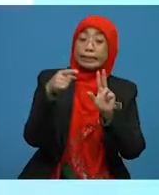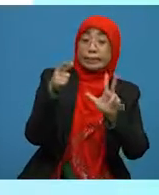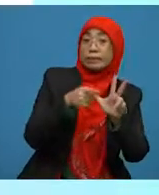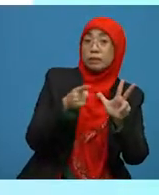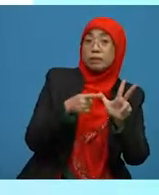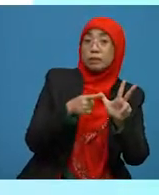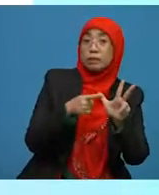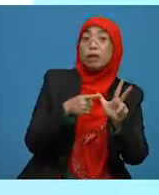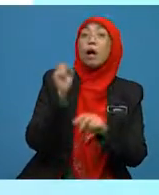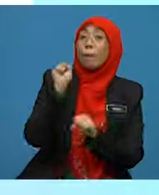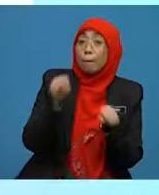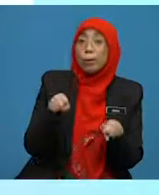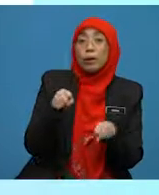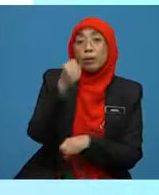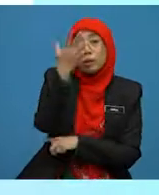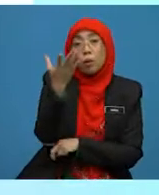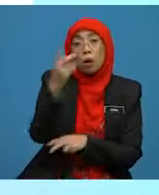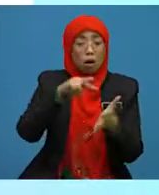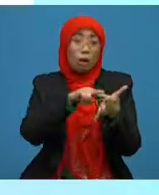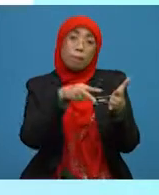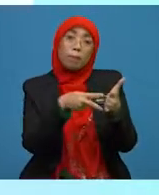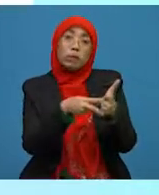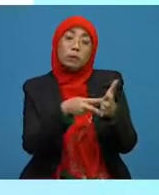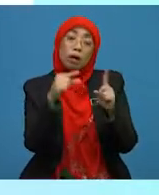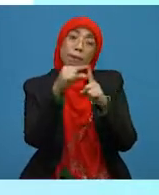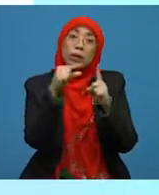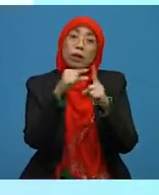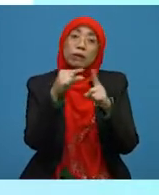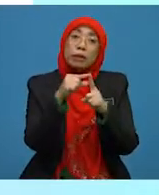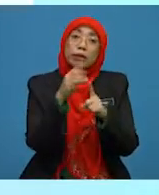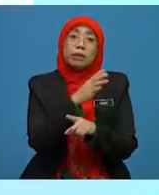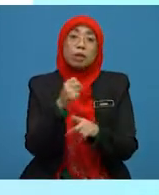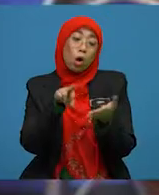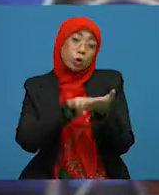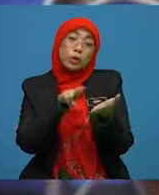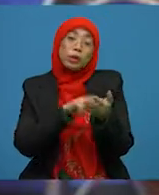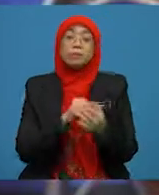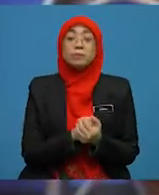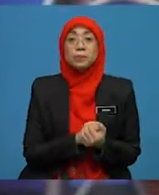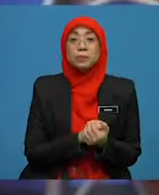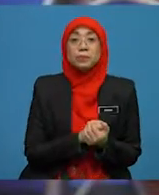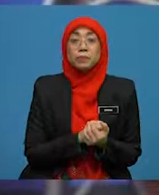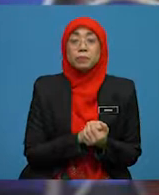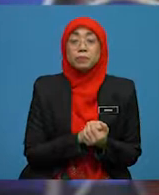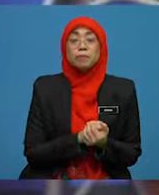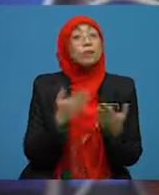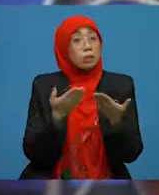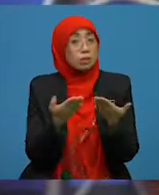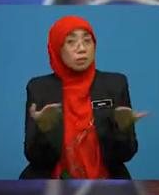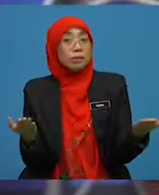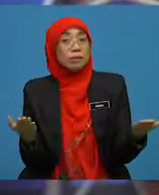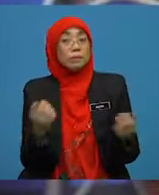pengertian makna atau konsep, perkataan dan rujukan. Para pelajar